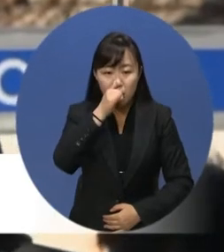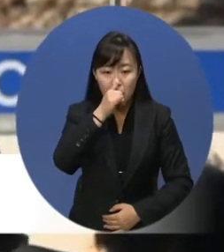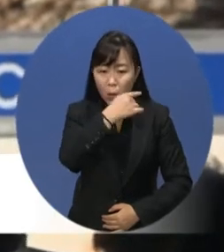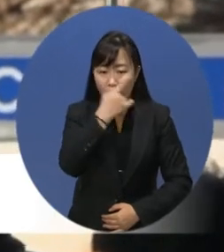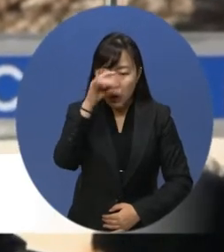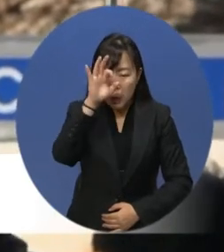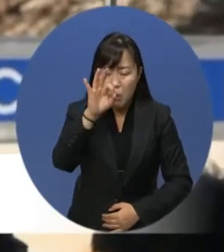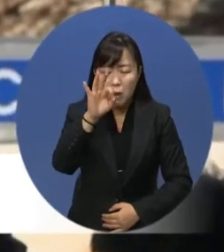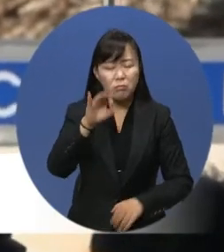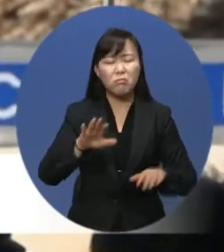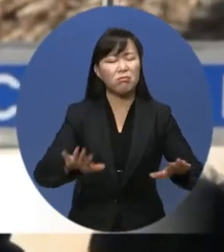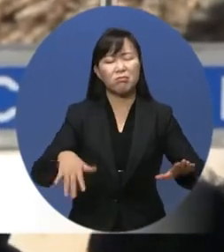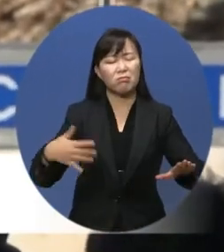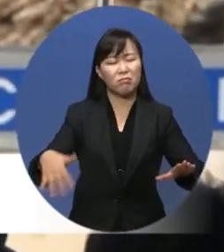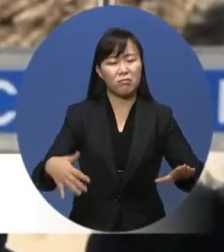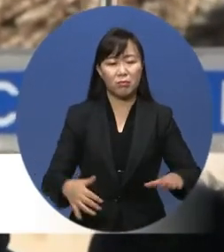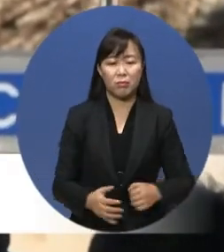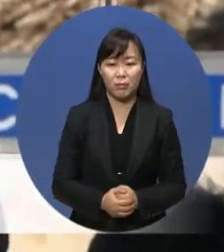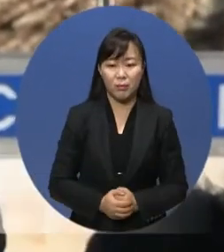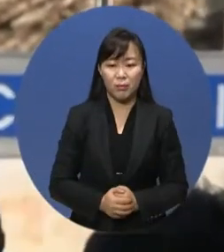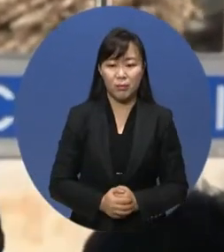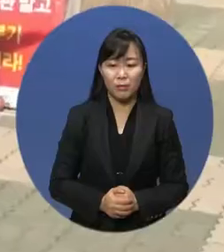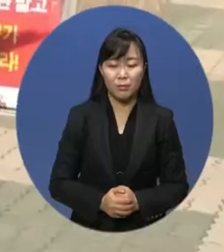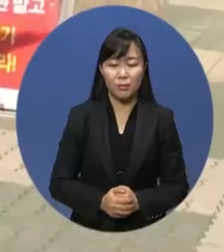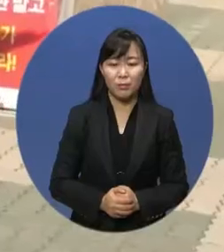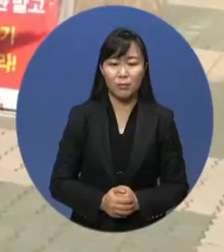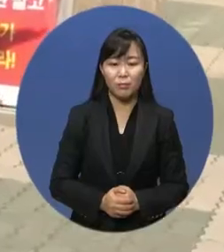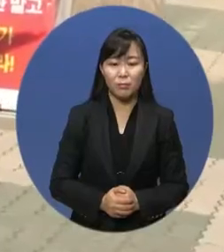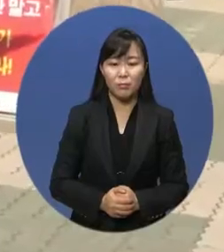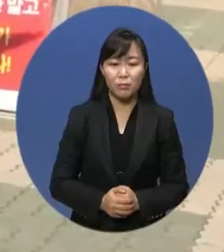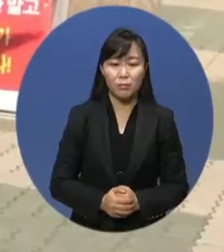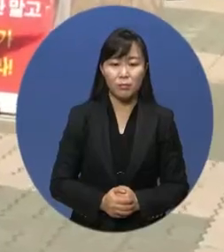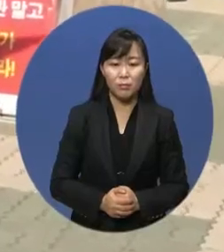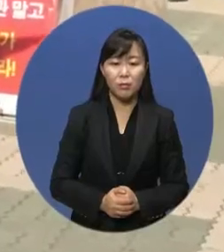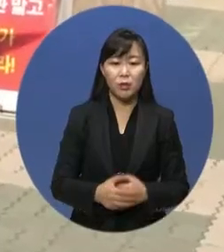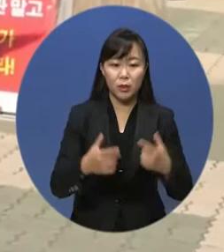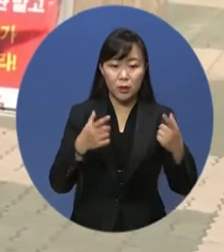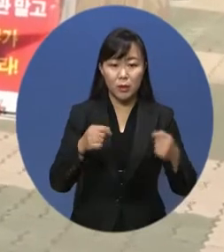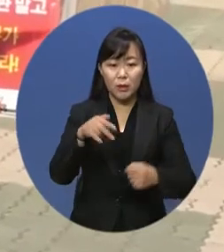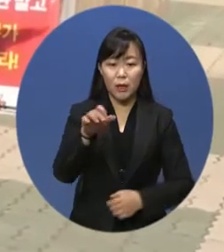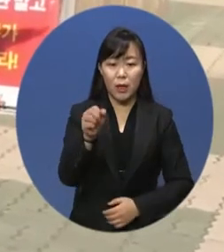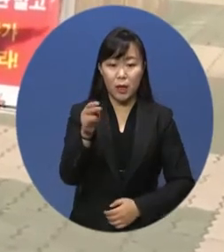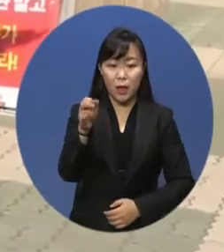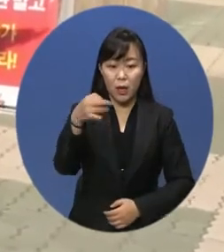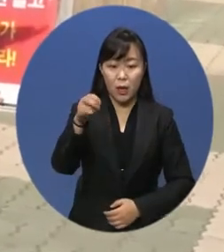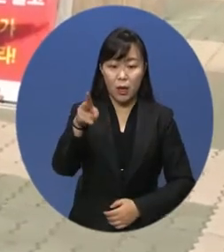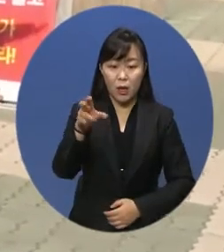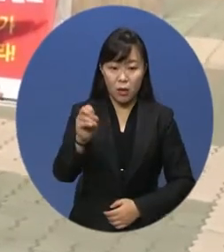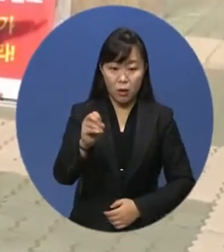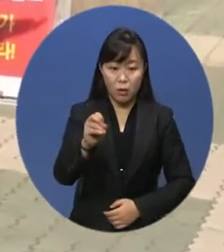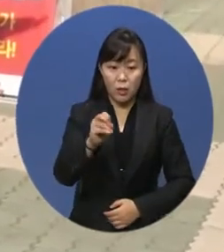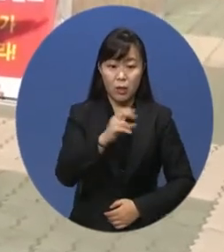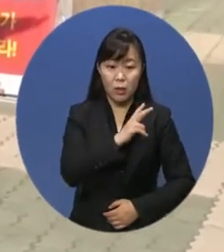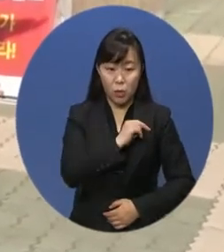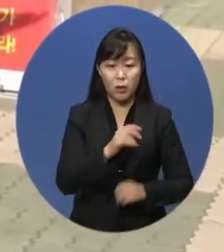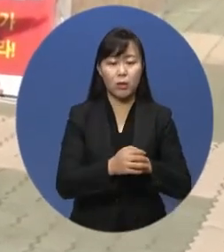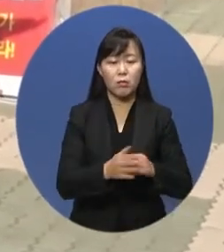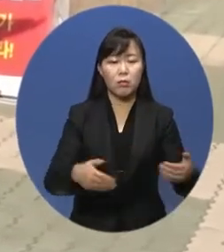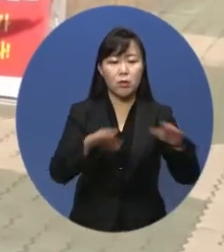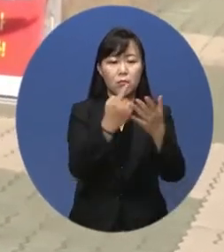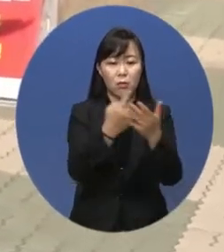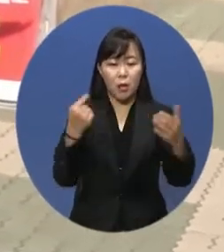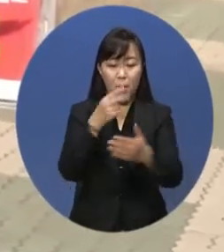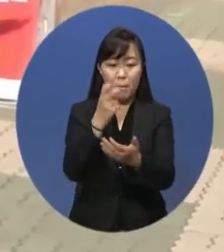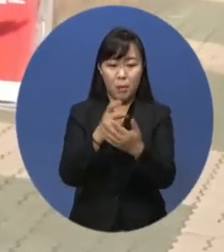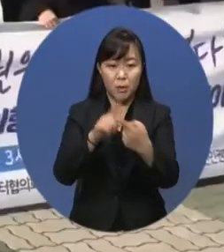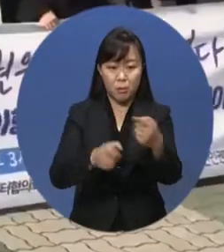한다면 전혀 그렇지 않다고 말하고 싶습니다. 정의당 장혜영 의원은 탈시설 지원법을 제정하고 단